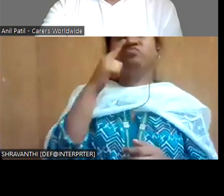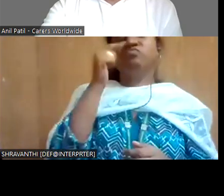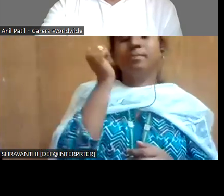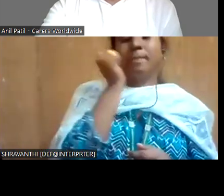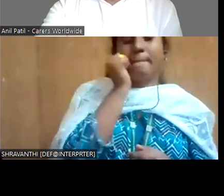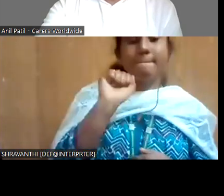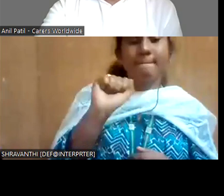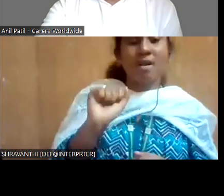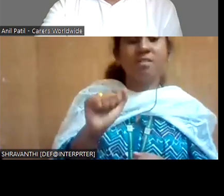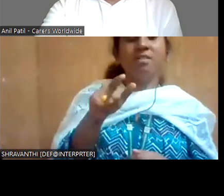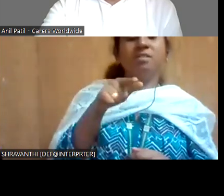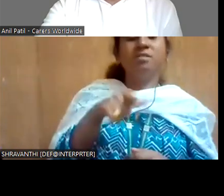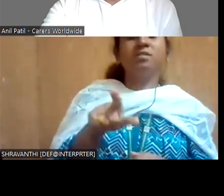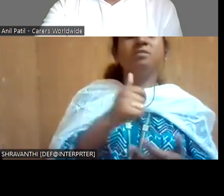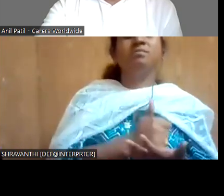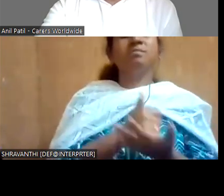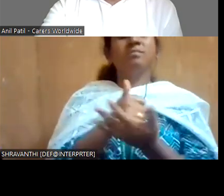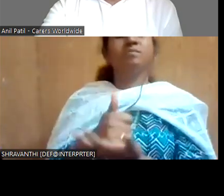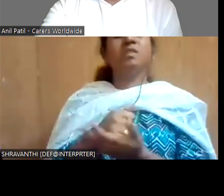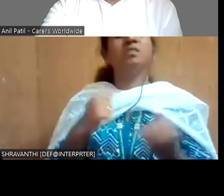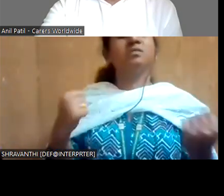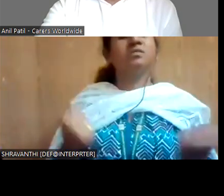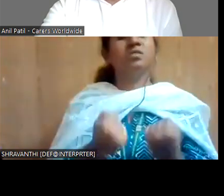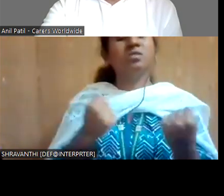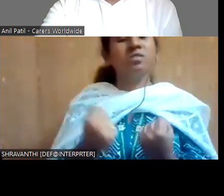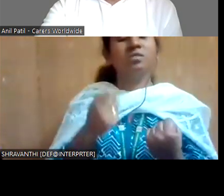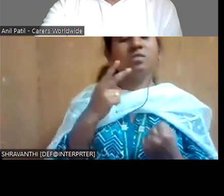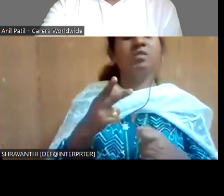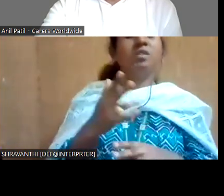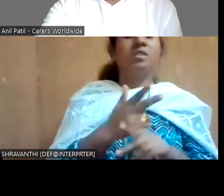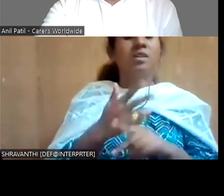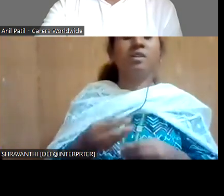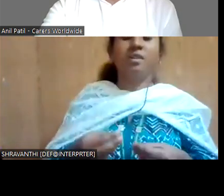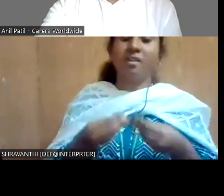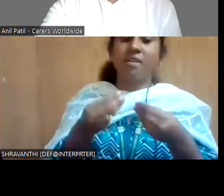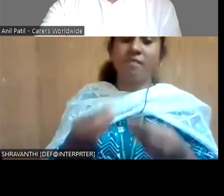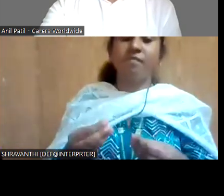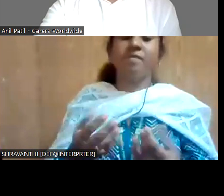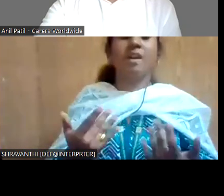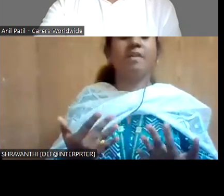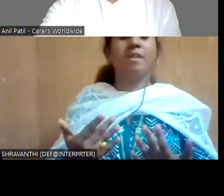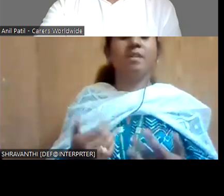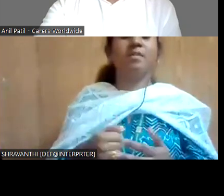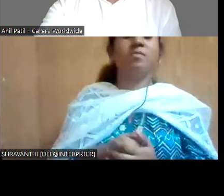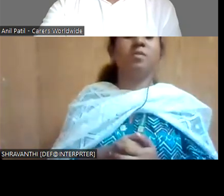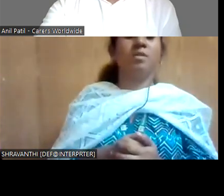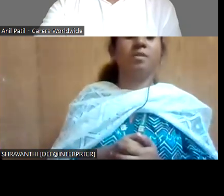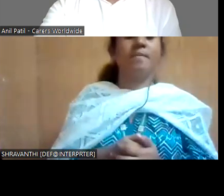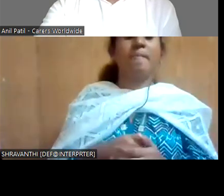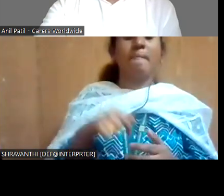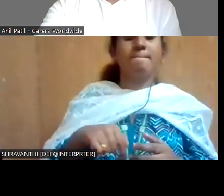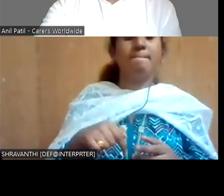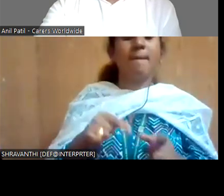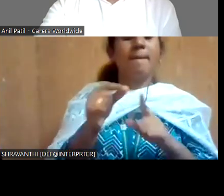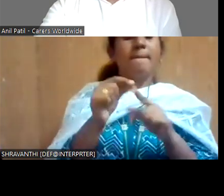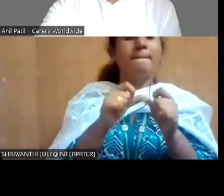गिविंग प्रोवाइड करती हैं, मैं सिबलिंग हूँ, मैं केयर गिविंग प्रोवाइड करती हूँ, इन अ वे आई हैव बीन प्रिविलेज कि माय पार्टनर हैज बीन